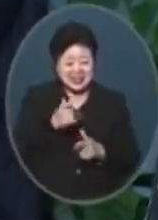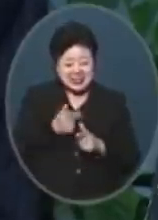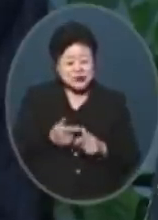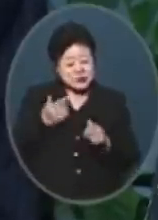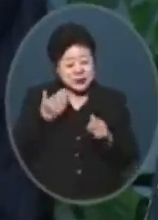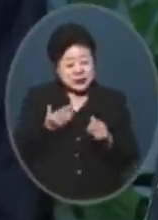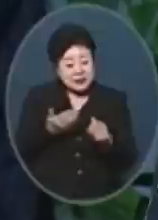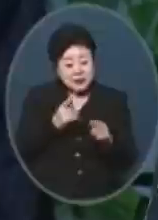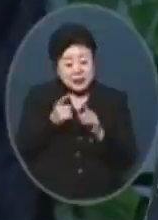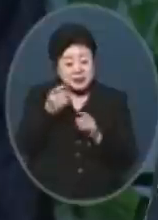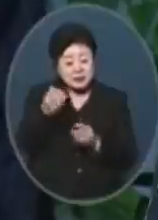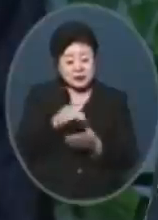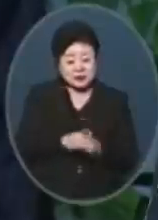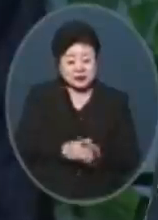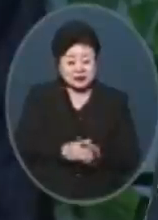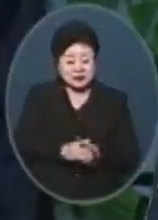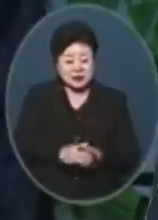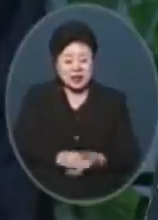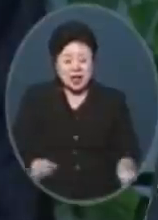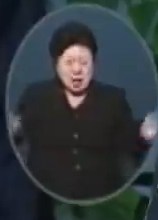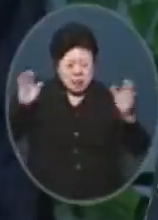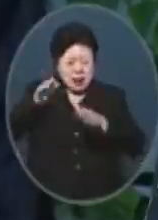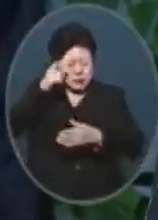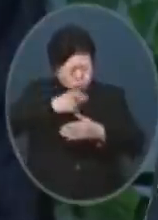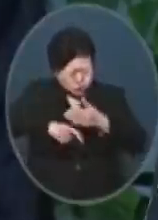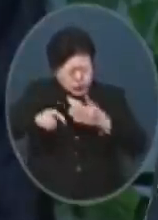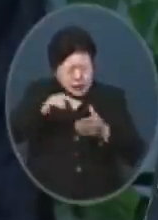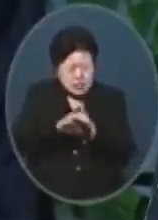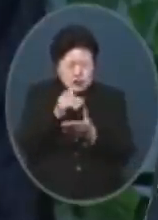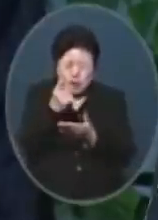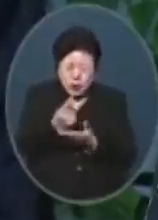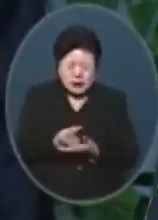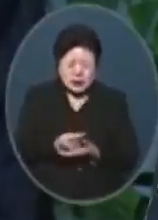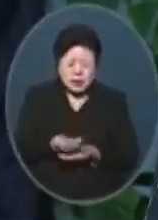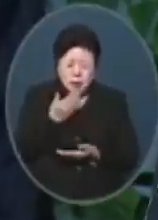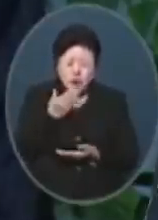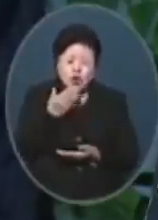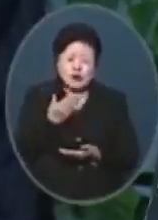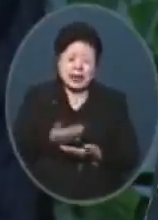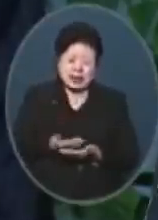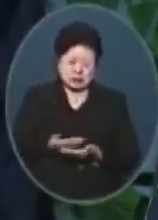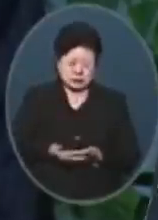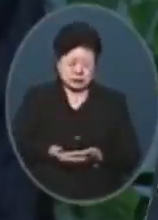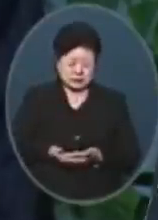예수님께서 말씀하신 것은 밤중에 친구가 왔는데 먹을 것을